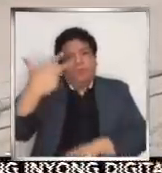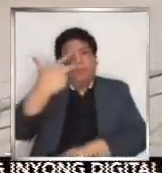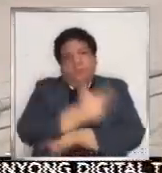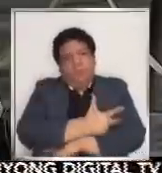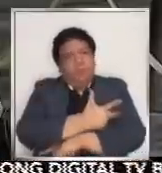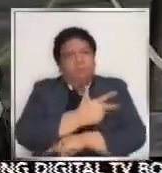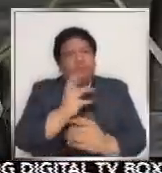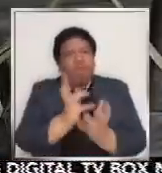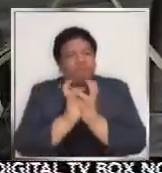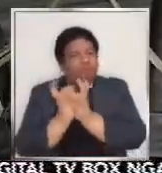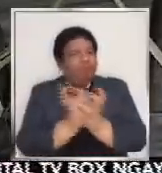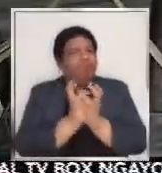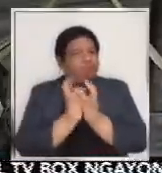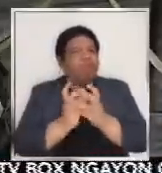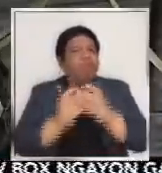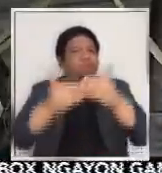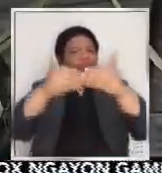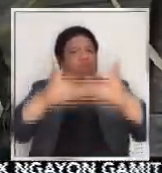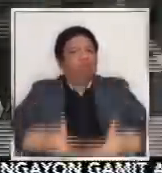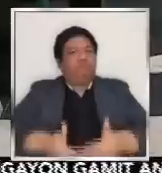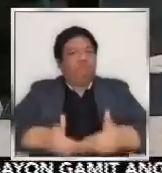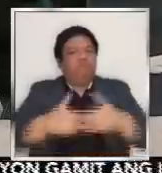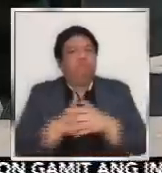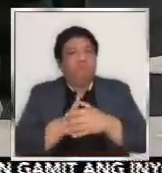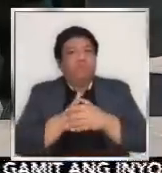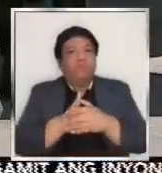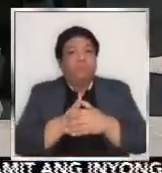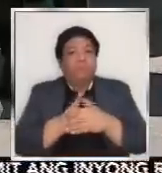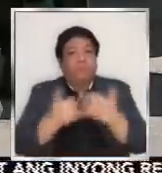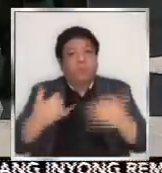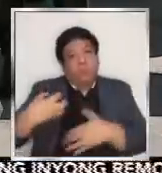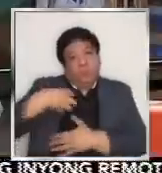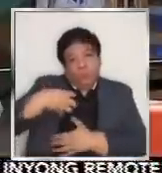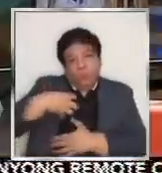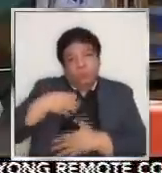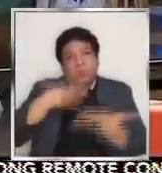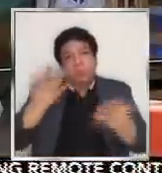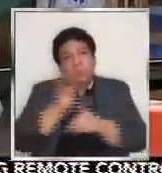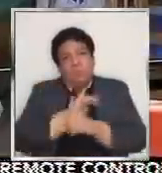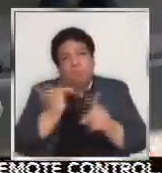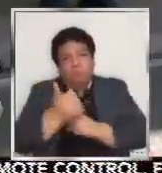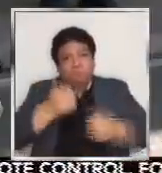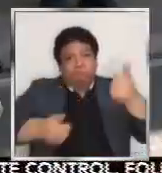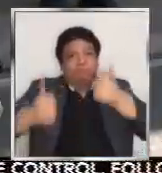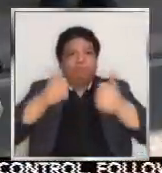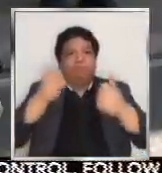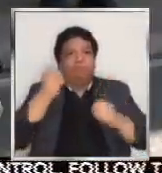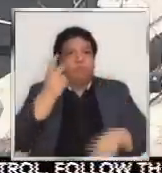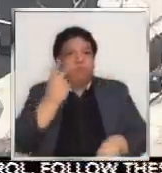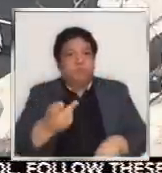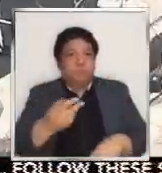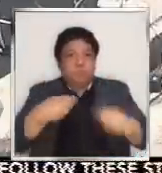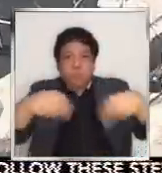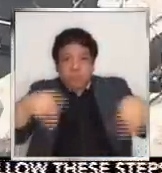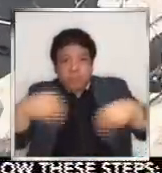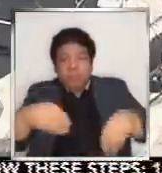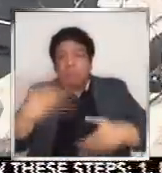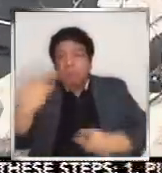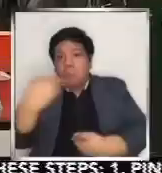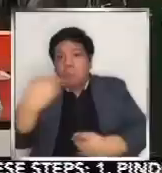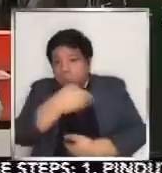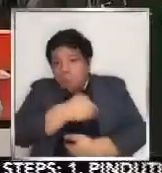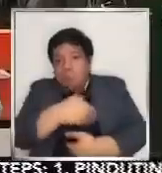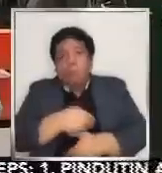lockdown. Mga pulis at kawanina lang ng barangay ang makikita sa mga kalsada. Kahit palengke, bangko at mga tindahan ng pagkain,